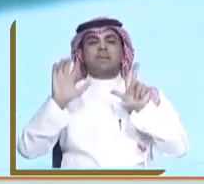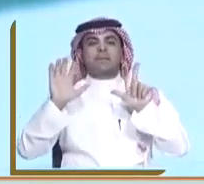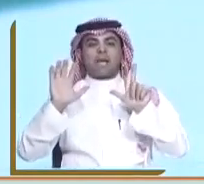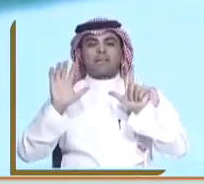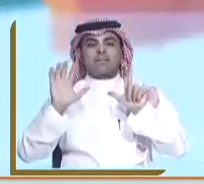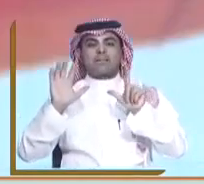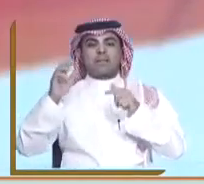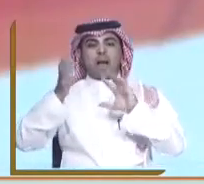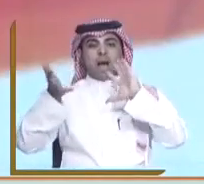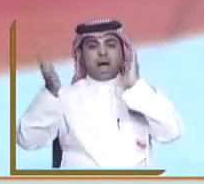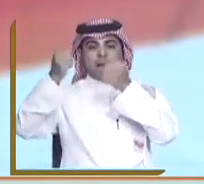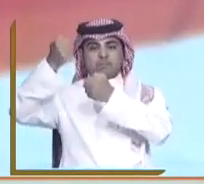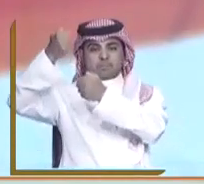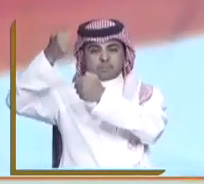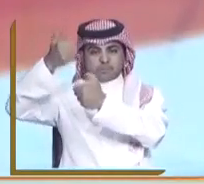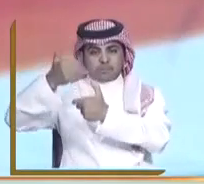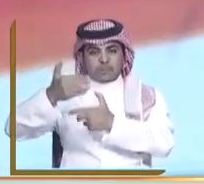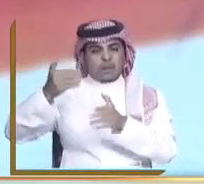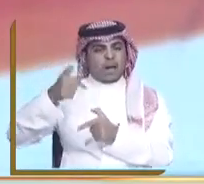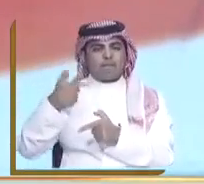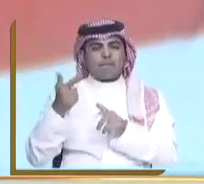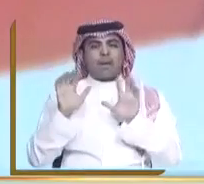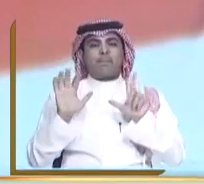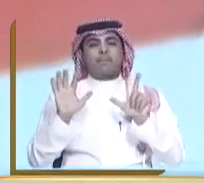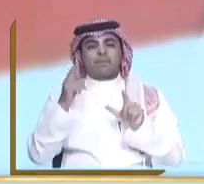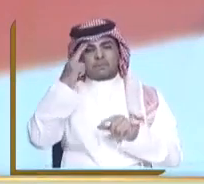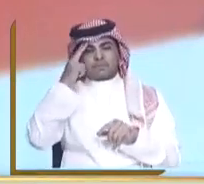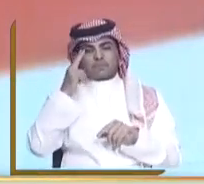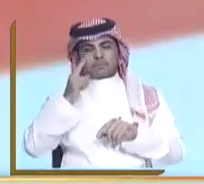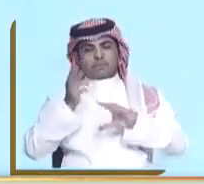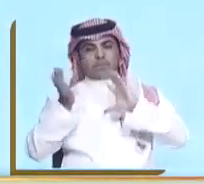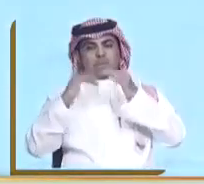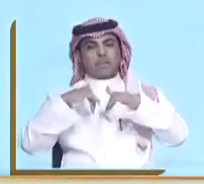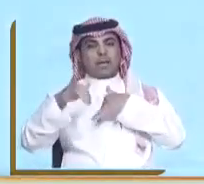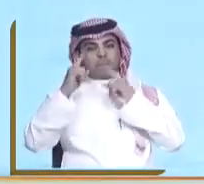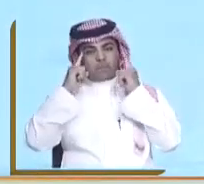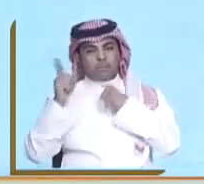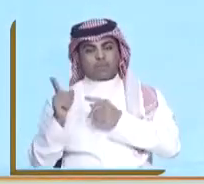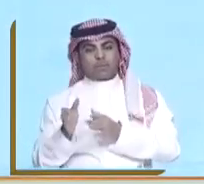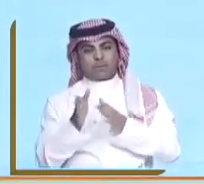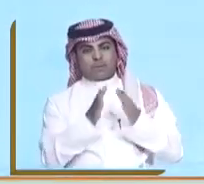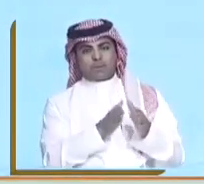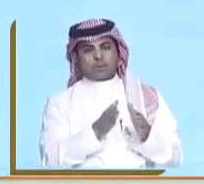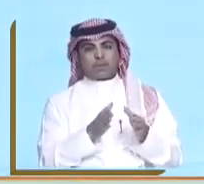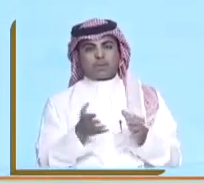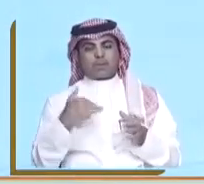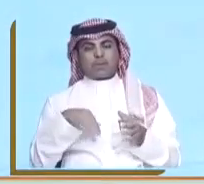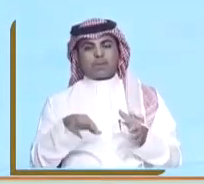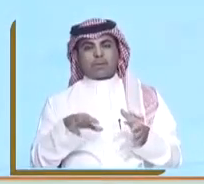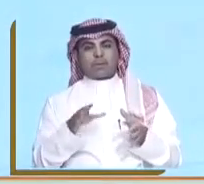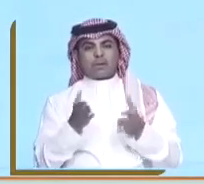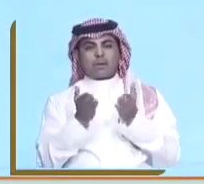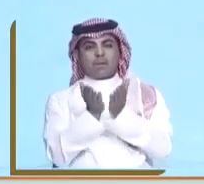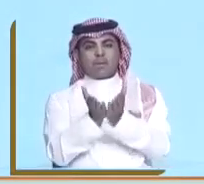لوجستيه الصادر عن البنك الدولي كما احتلت المرتبه السابعه السادسه عشره مناوله في الحاويات بالمواد